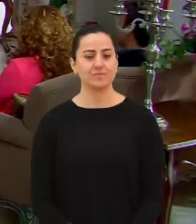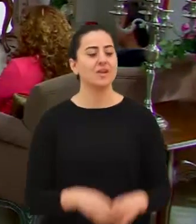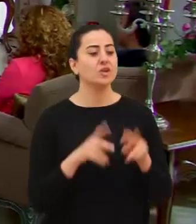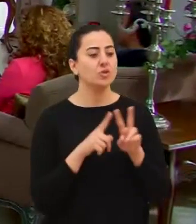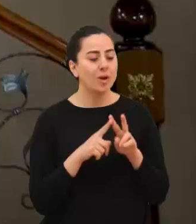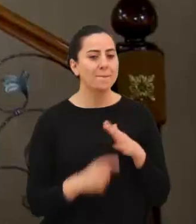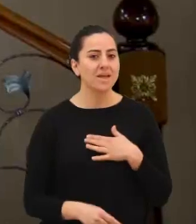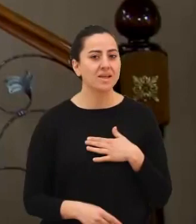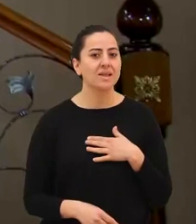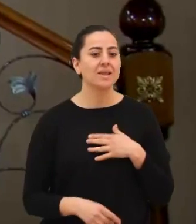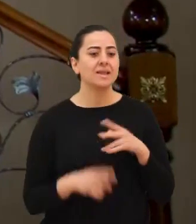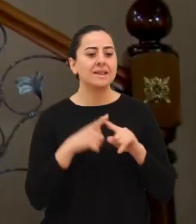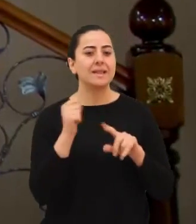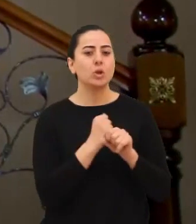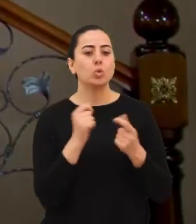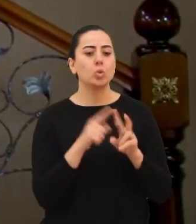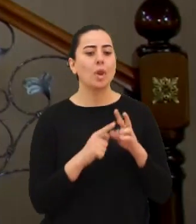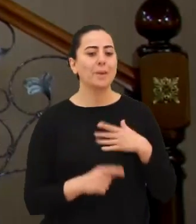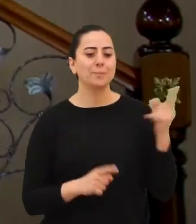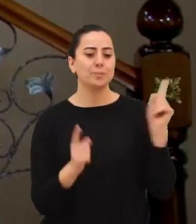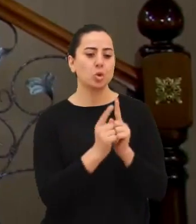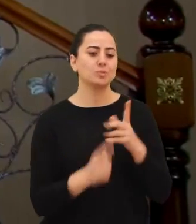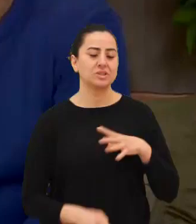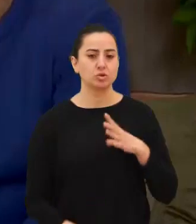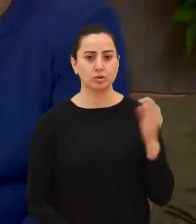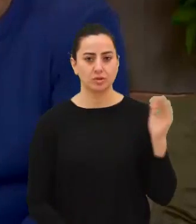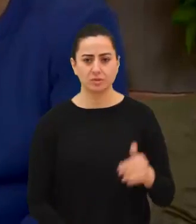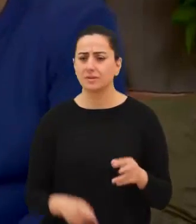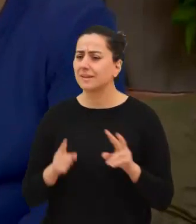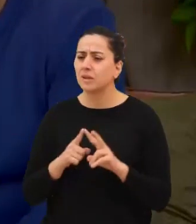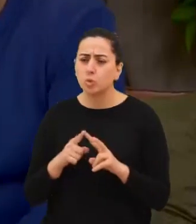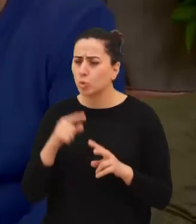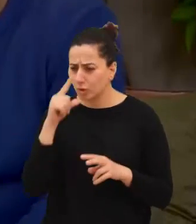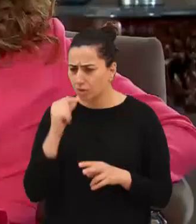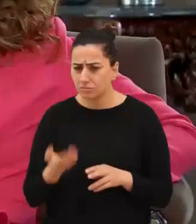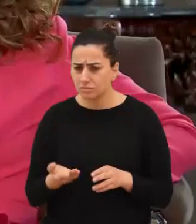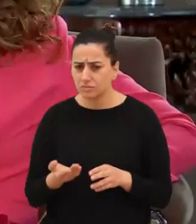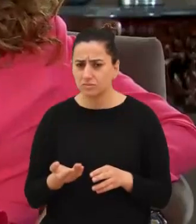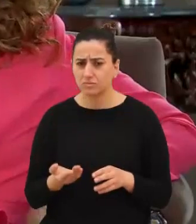Nurhan Bey, Nilgün Hanım geldiler. Sizinle görüşmek istiyorlar. Nilgün Hanım mı?